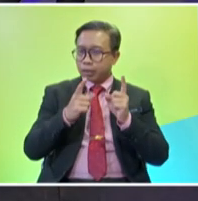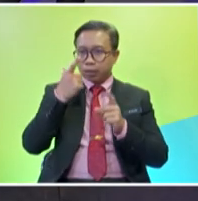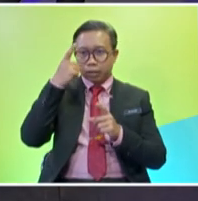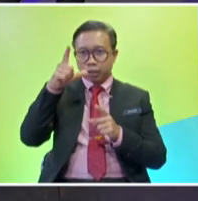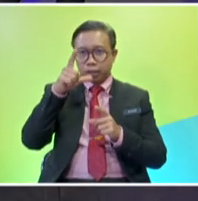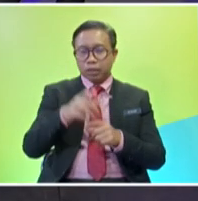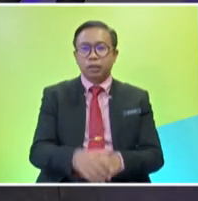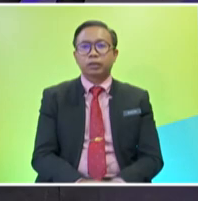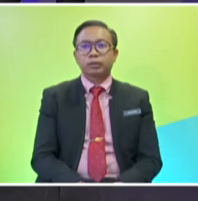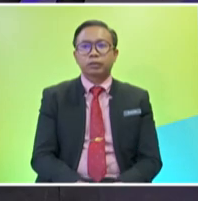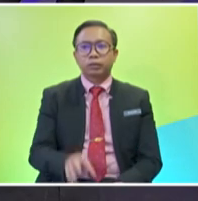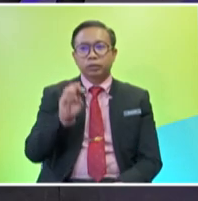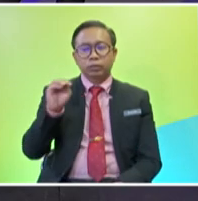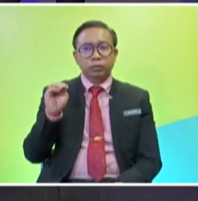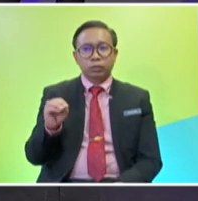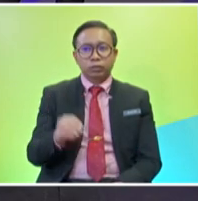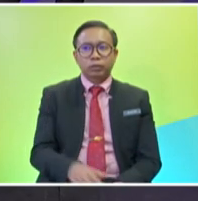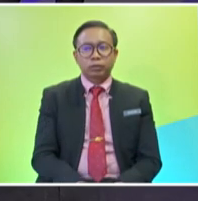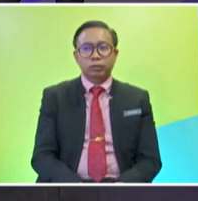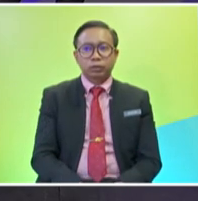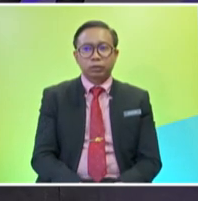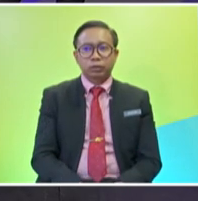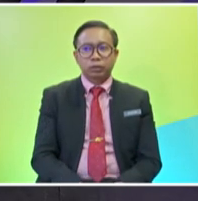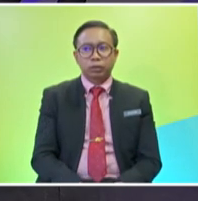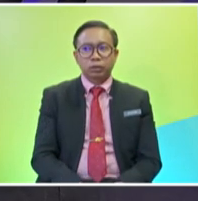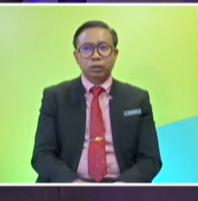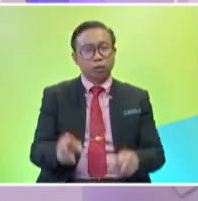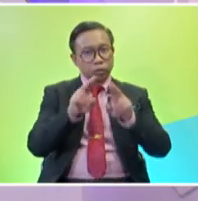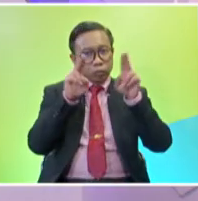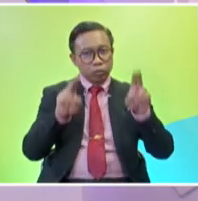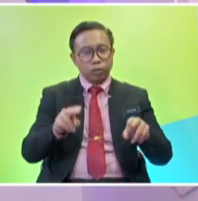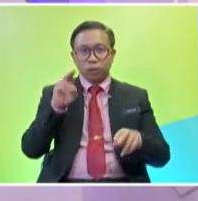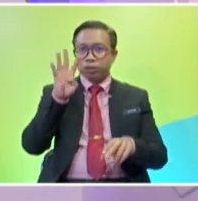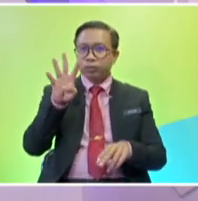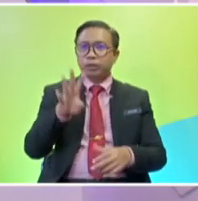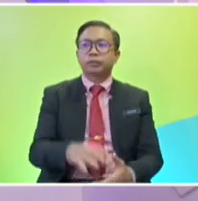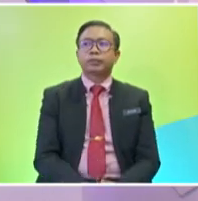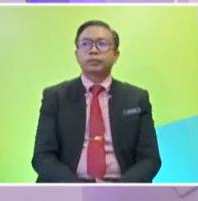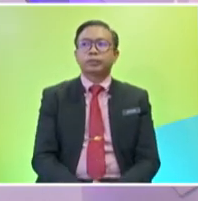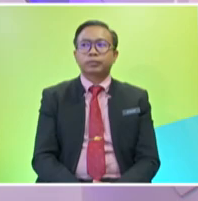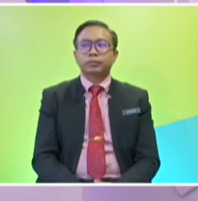pelajaran sebentar lagi Oke uji Minda yang ke-4 baik